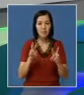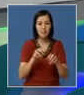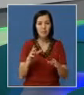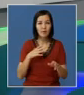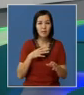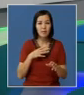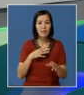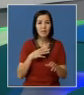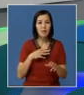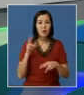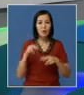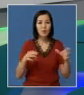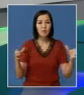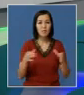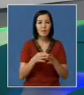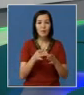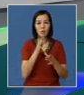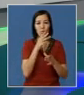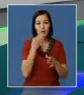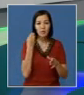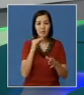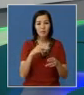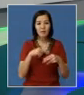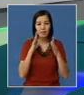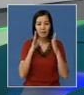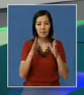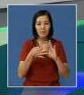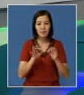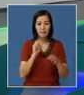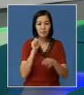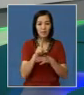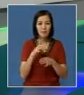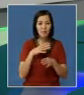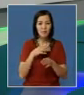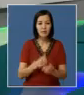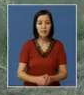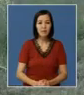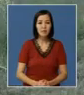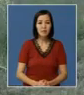тексеріп қайтты. Мердігерлерге мерзім мен сапаға қатысты нақты нұсқау тапсырмаларын берді.